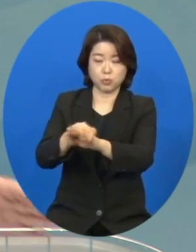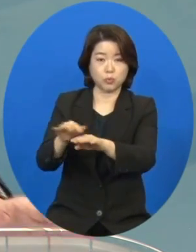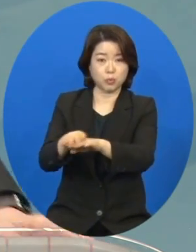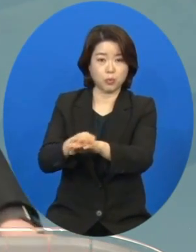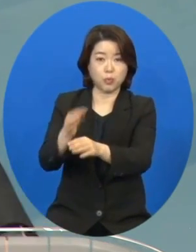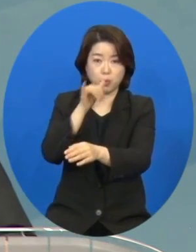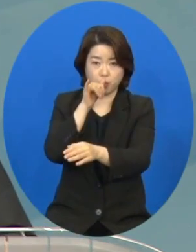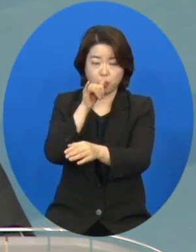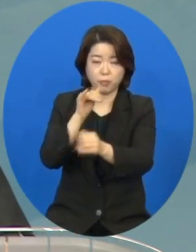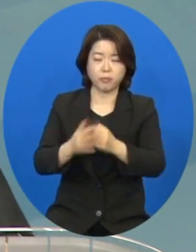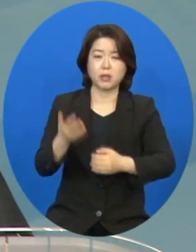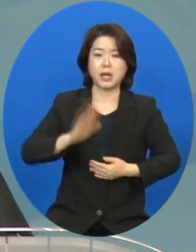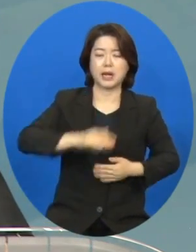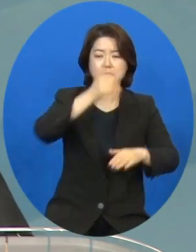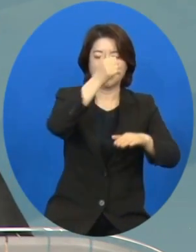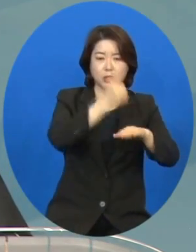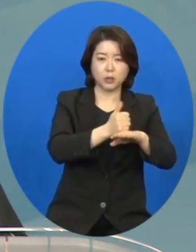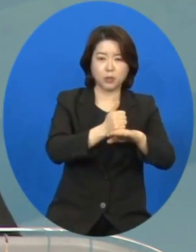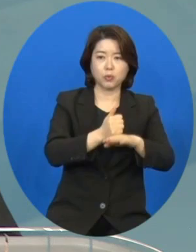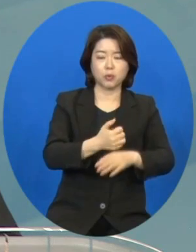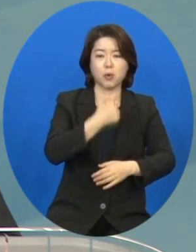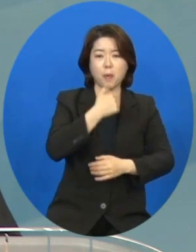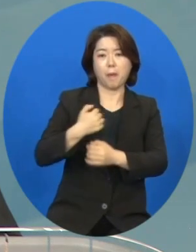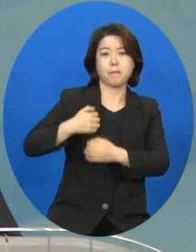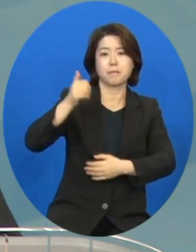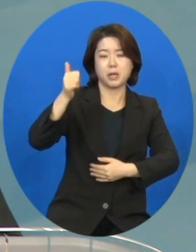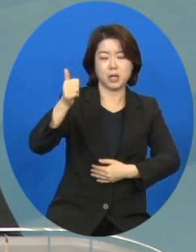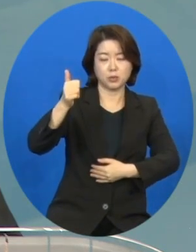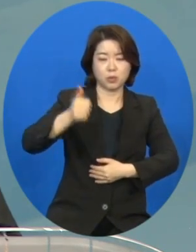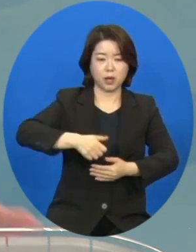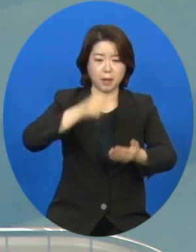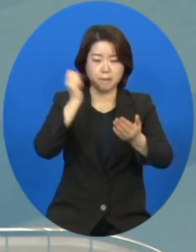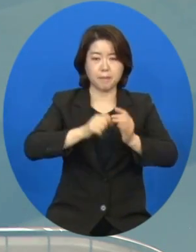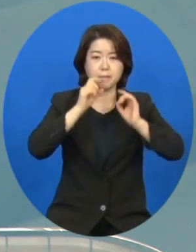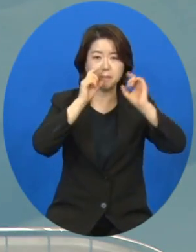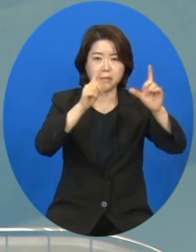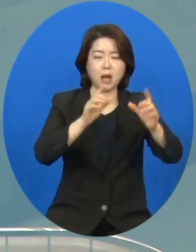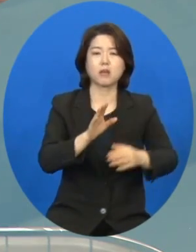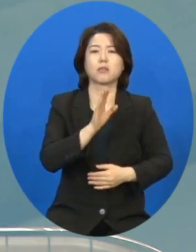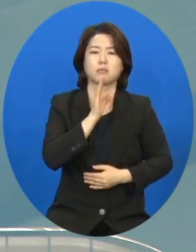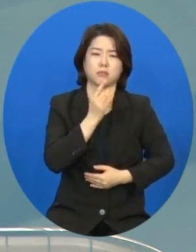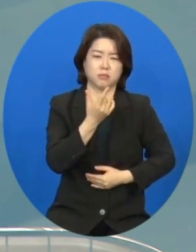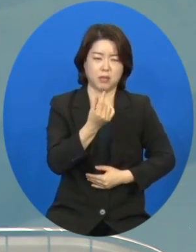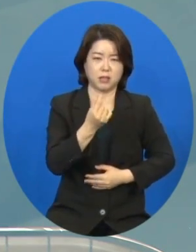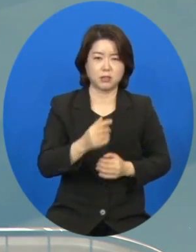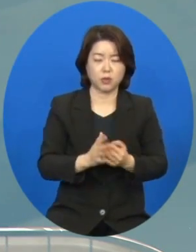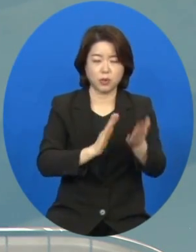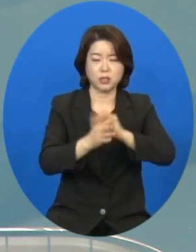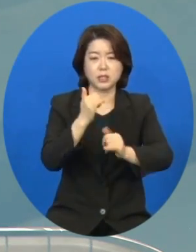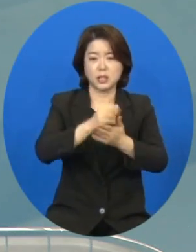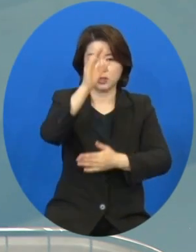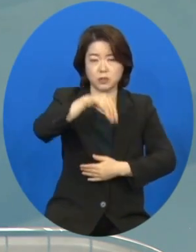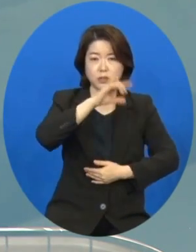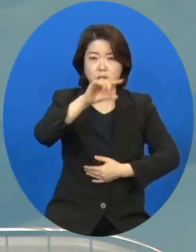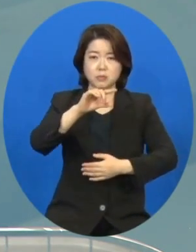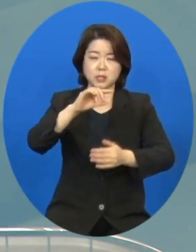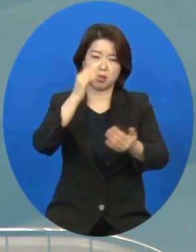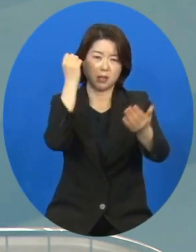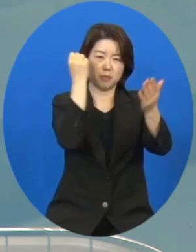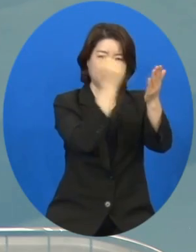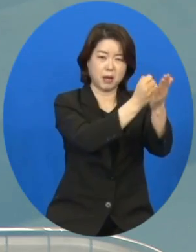빌라도가 판결을 내린 거는 사실이에요. 예수님을 십자가에 죽게 한 장본인이 되어버린